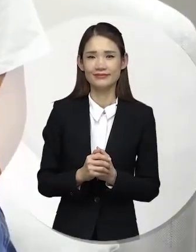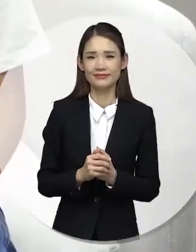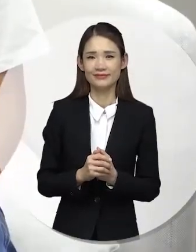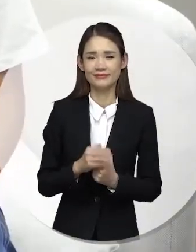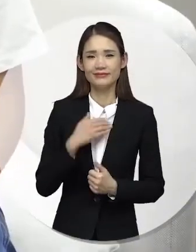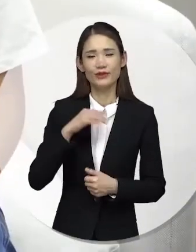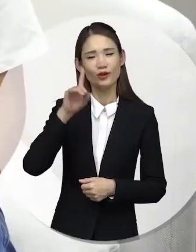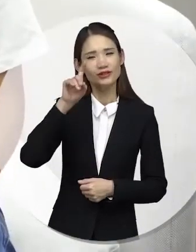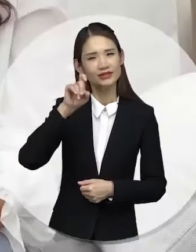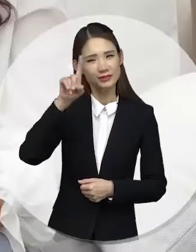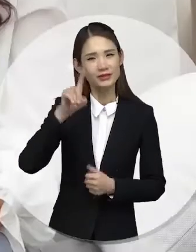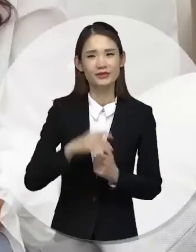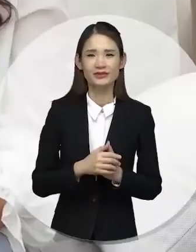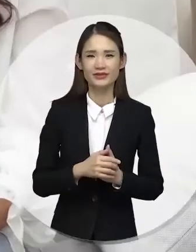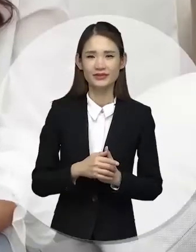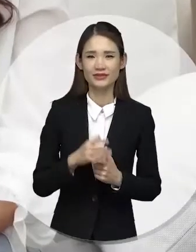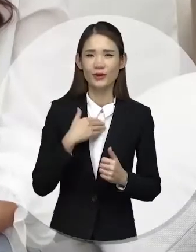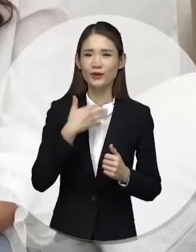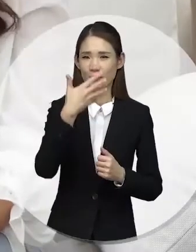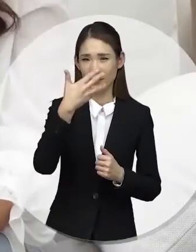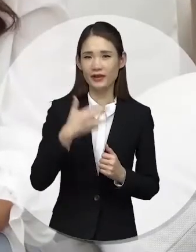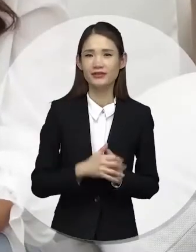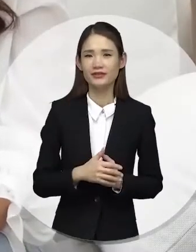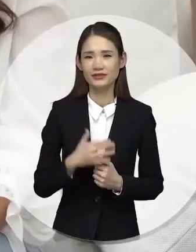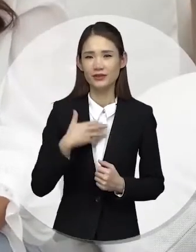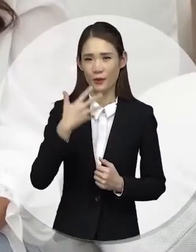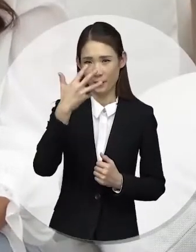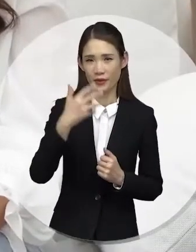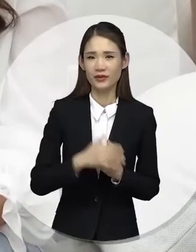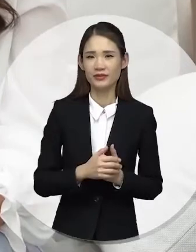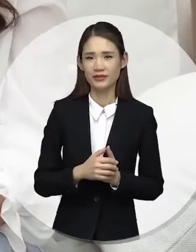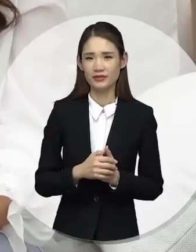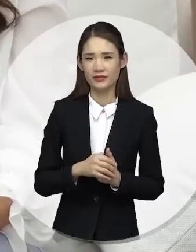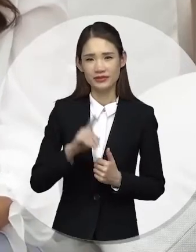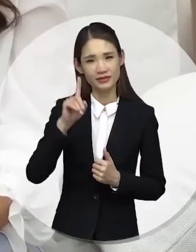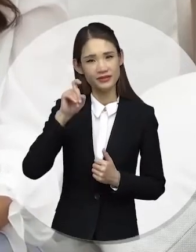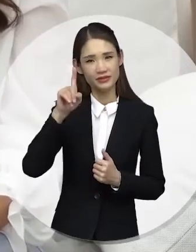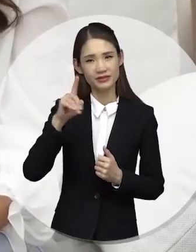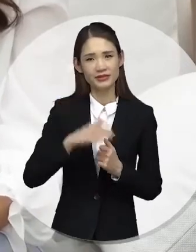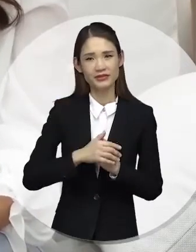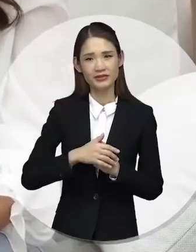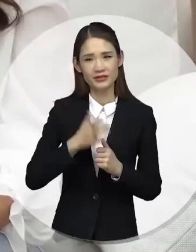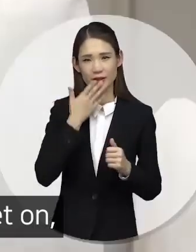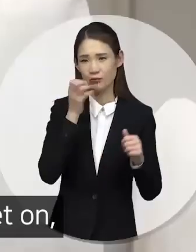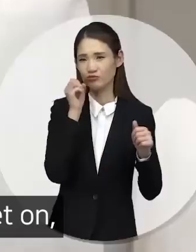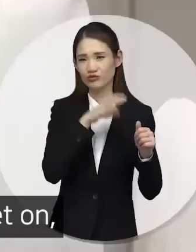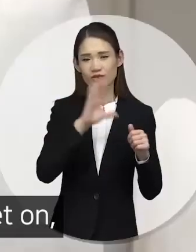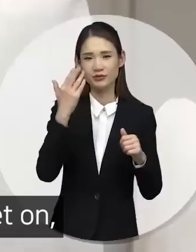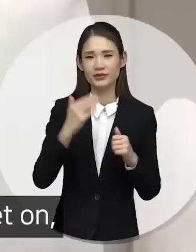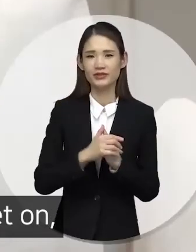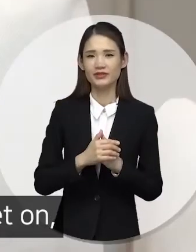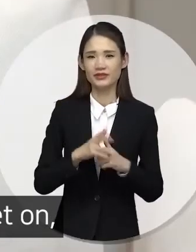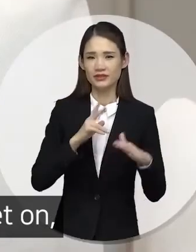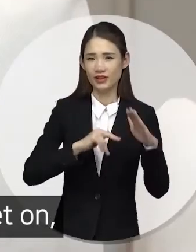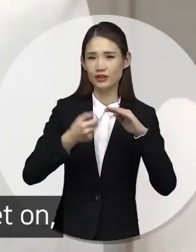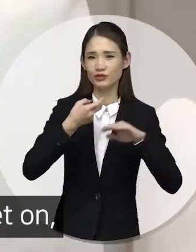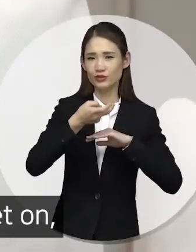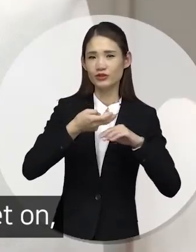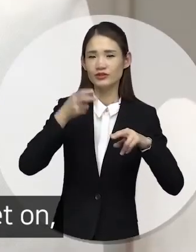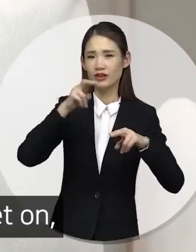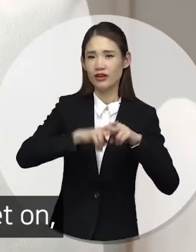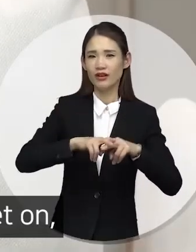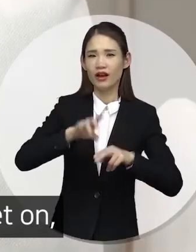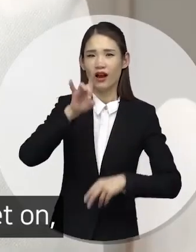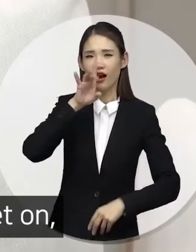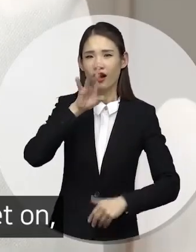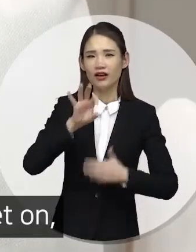저 11번 할래요. 저는 8번이요. 저도 8번. 11번은 진짜 제가 무시하는데요. 진짜 대중교통은 내가 탈 수